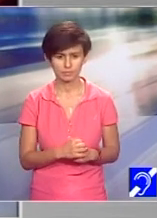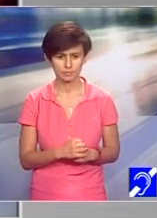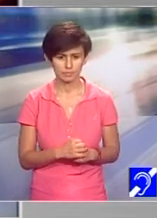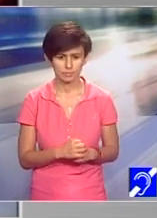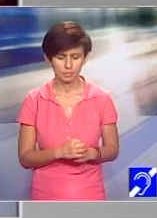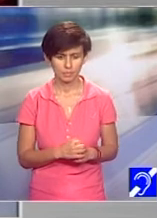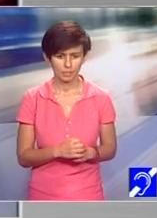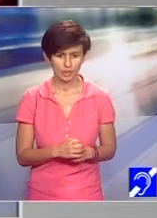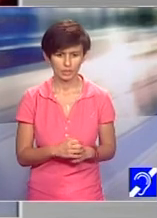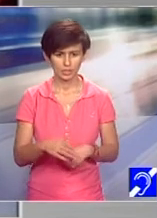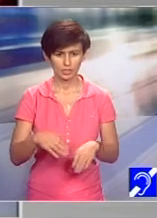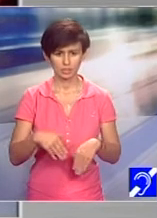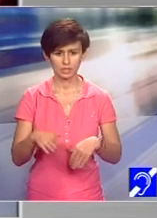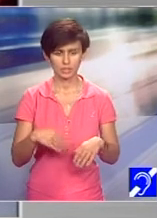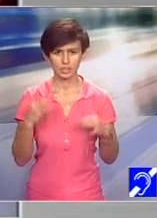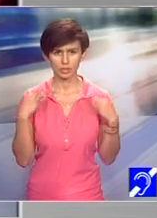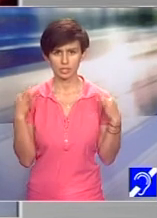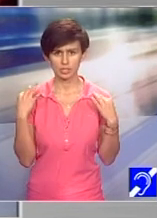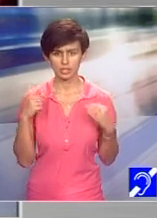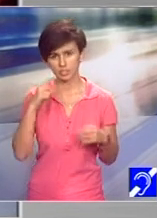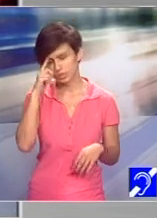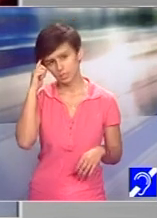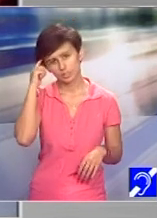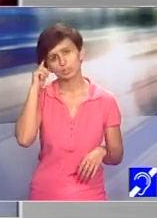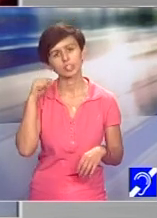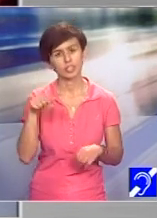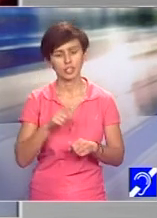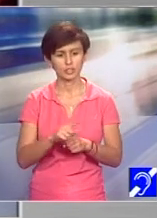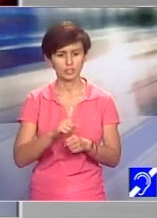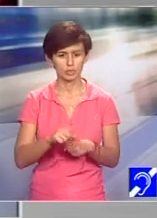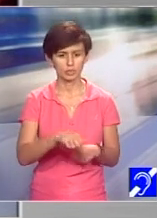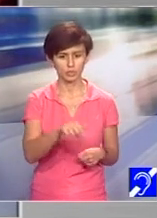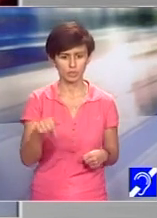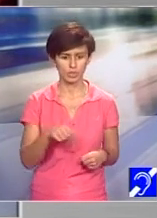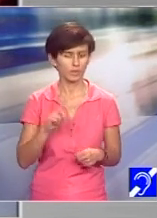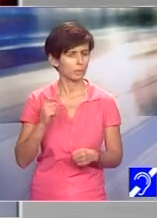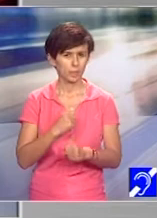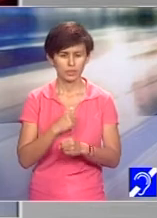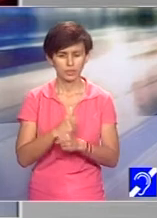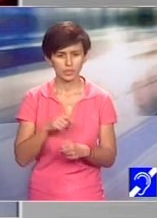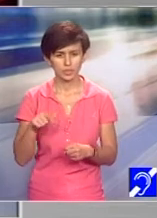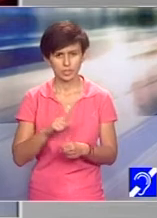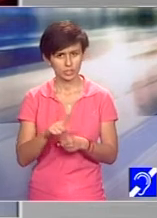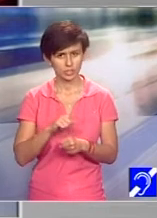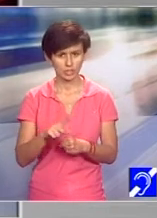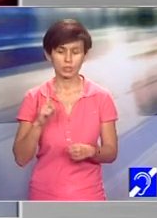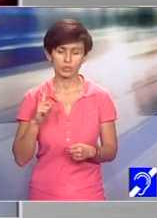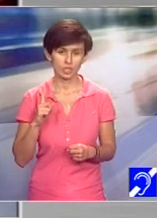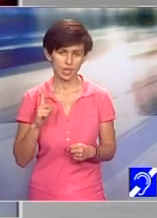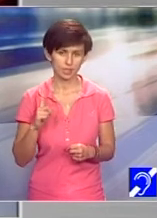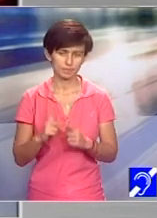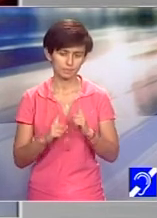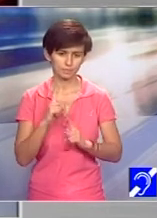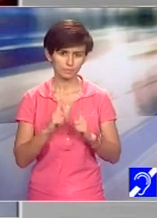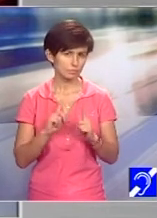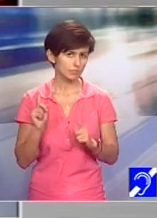Ministerul Sănătății știe acest lucru. Noi până acum n-am pornit pe acest drum, dar noi până nu ne rezolvăm problemele, și sunt sigur că o